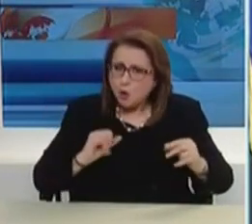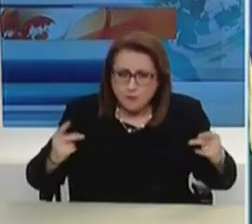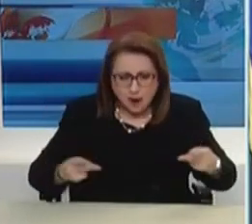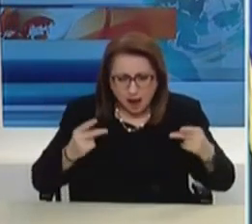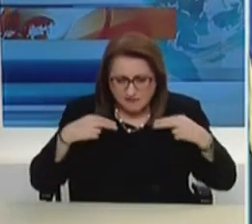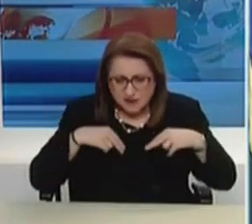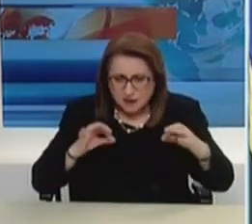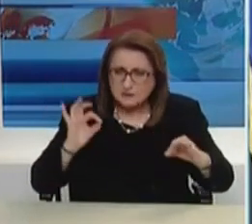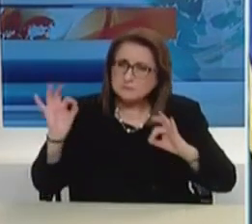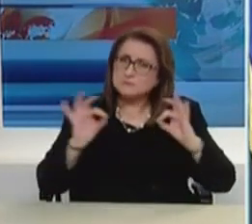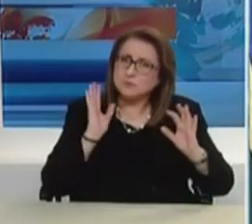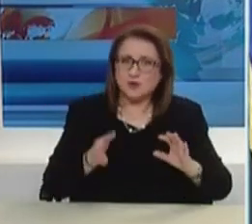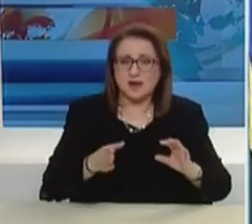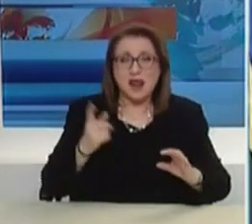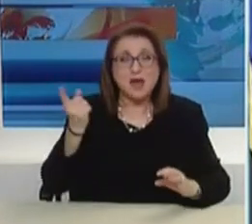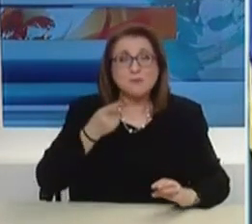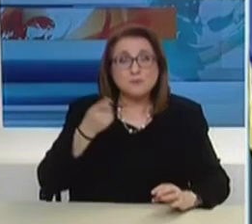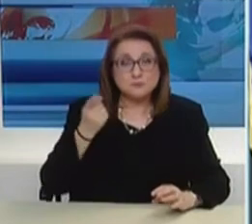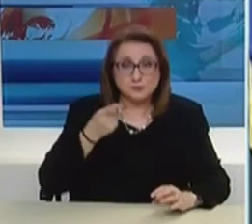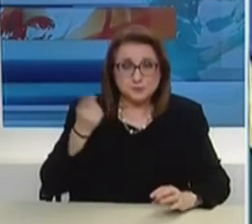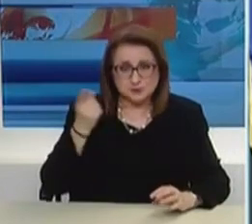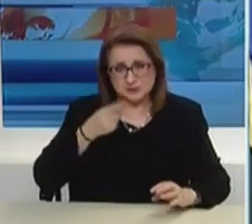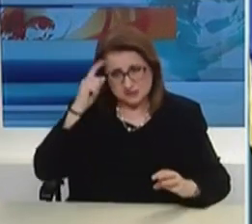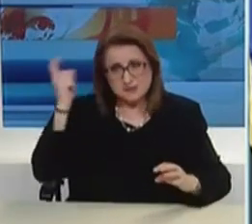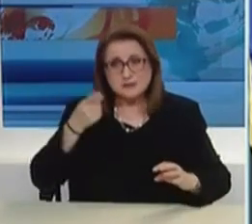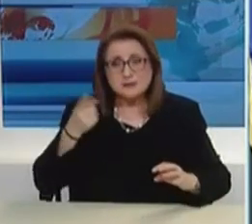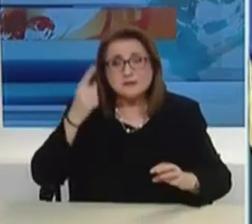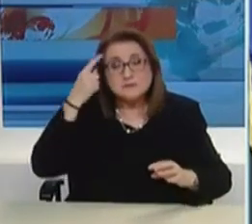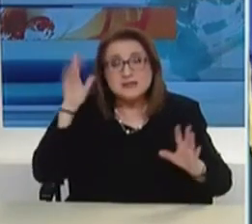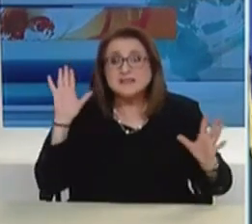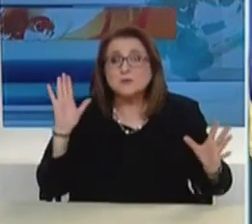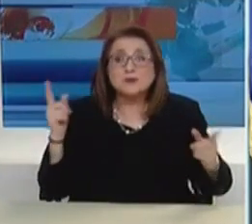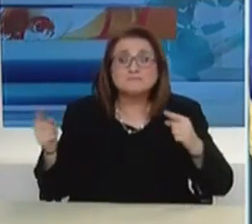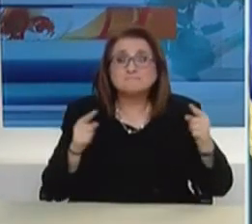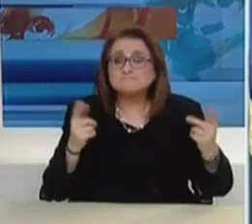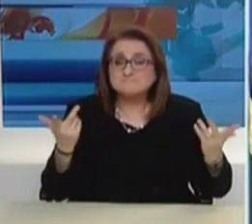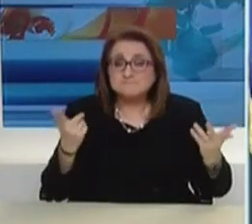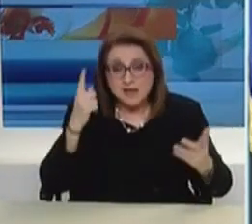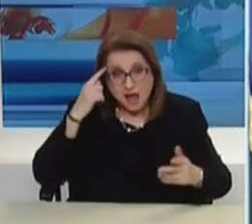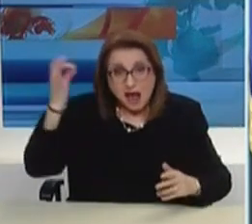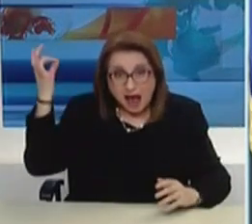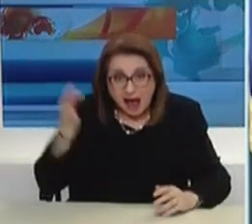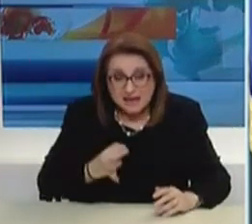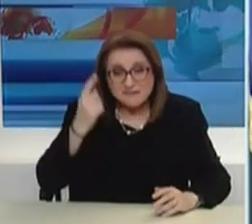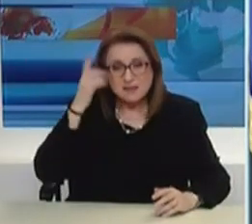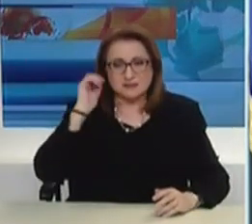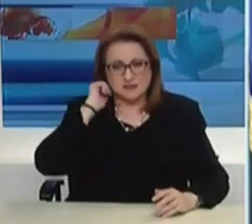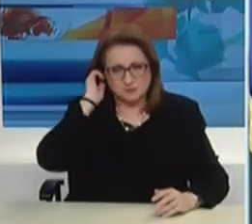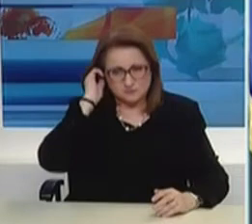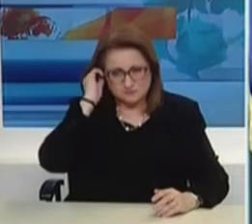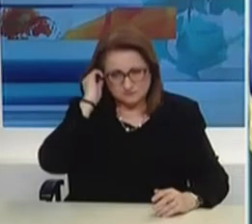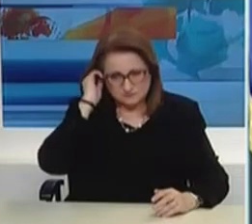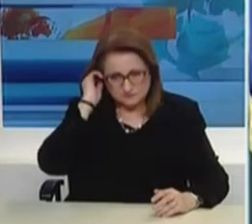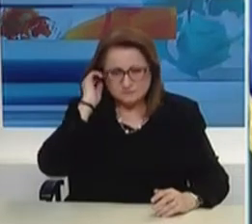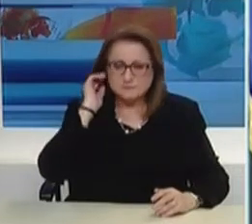εκτιμήσεις έχουμε. Δεν το ξέρουμε με ακρίβεια. Και οι εκτιμήσεις αυτές βασίζονται σε λίγα δεδομένα. Θα το δούμε στο μέλλον με μελέτες αντισωμάτων, όταν ο ιός θα έχει